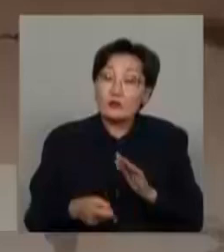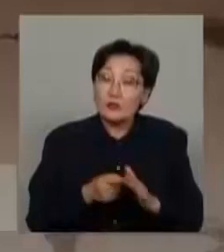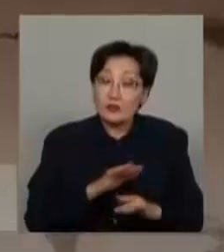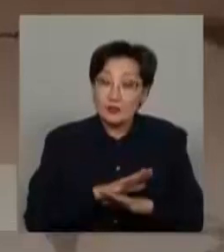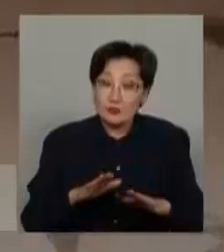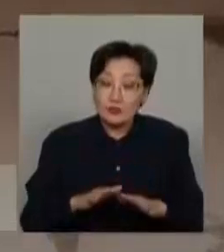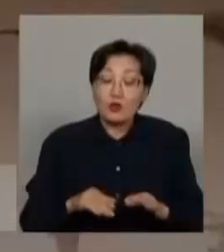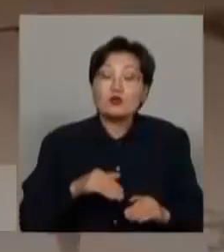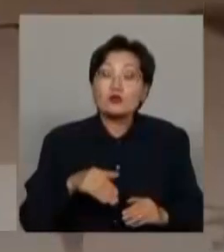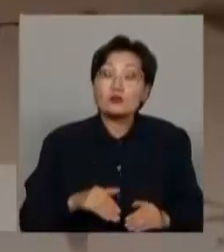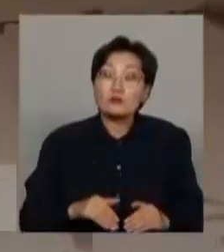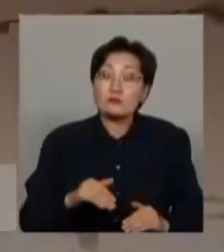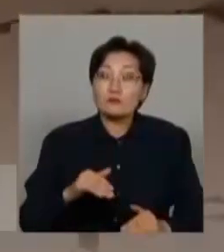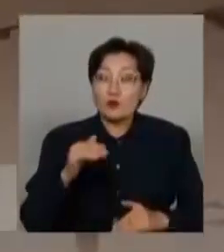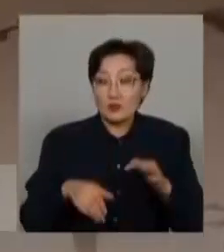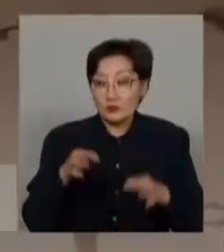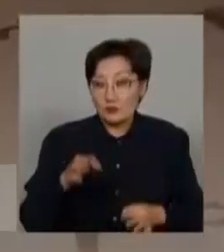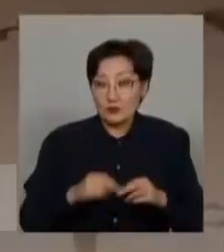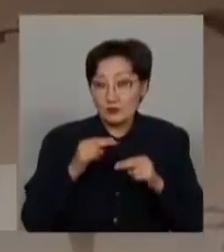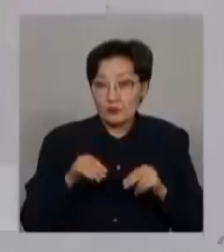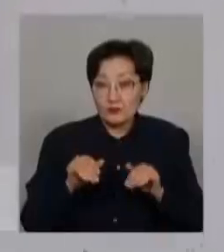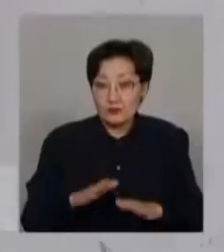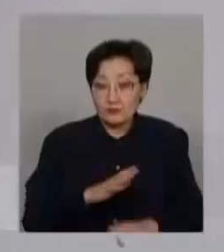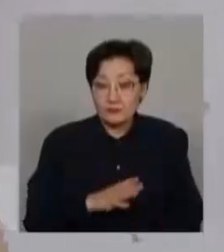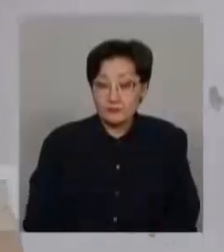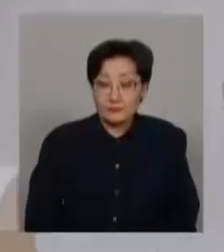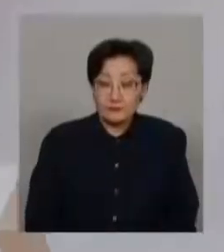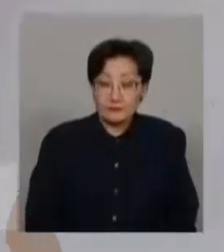бекініп отыр. Райымбек Сапиолла, Айбек Байзақ, Алматы телеарнасы, Атырау облысы.